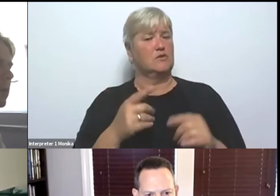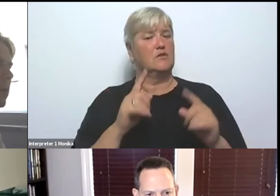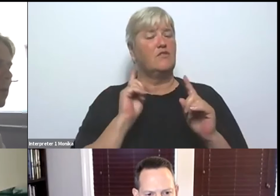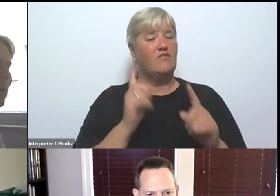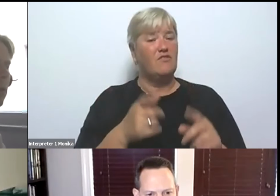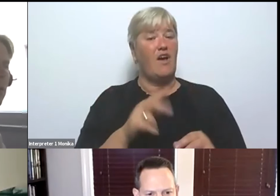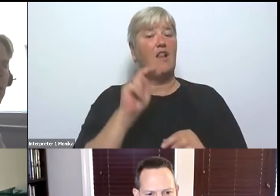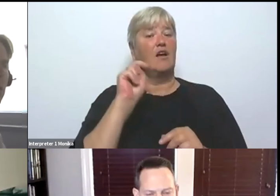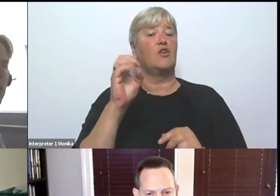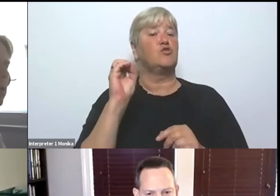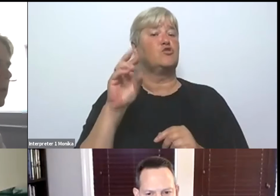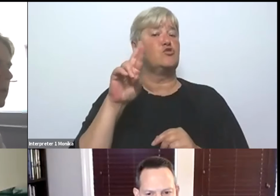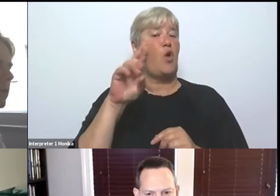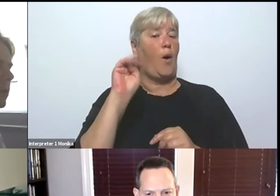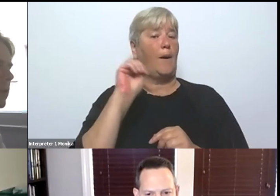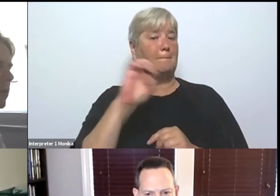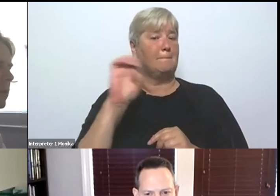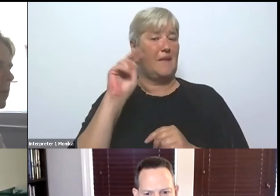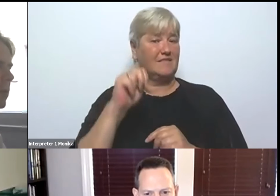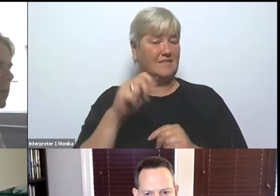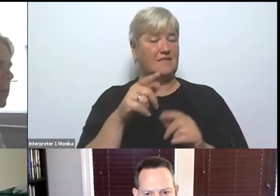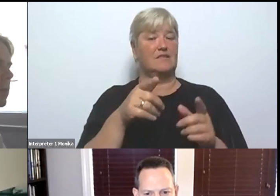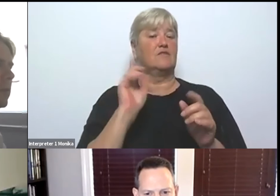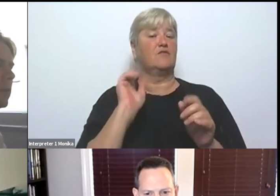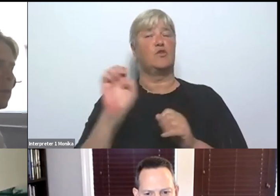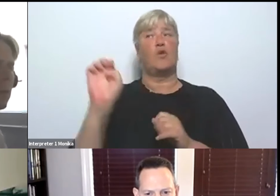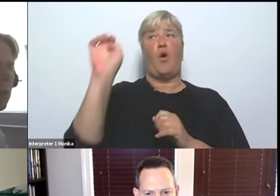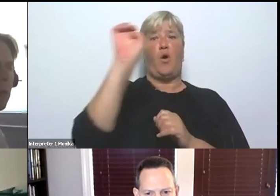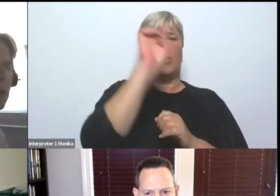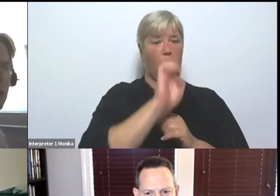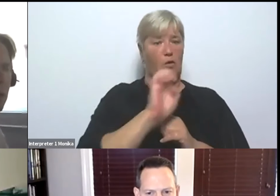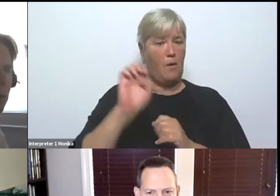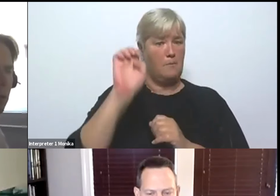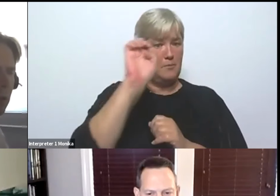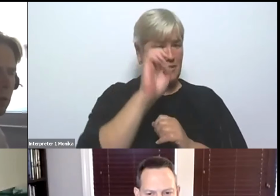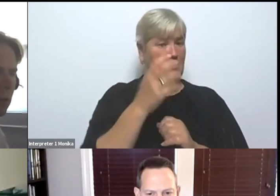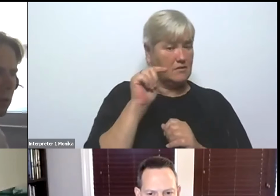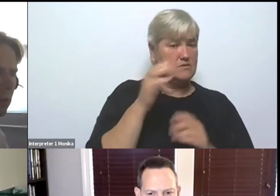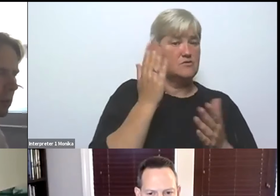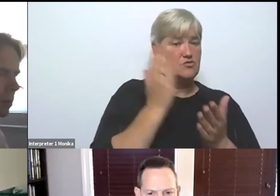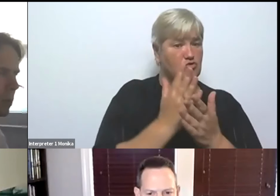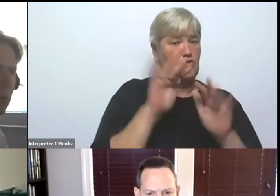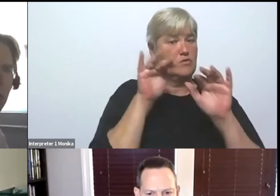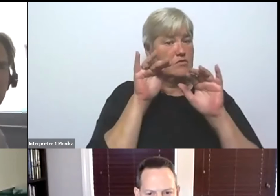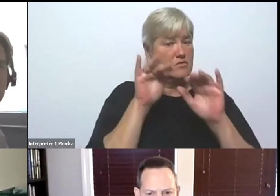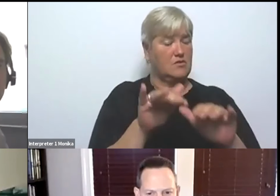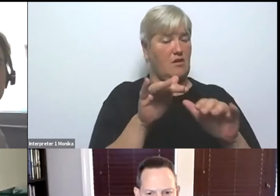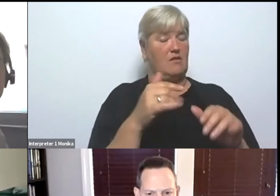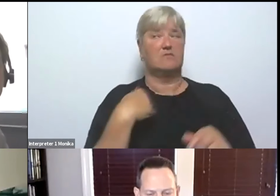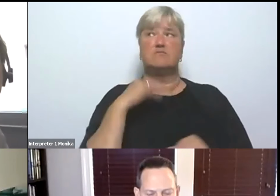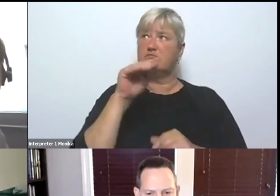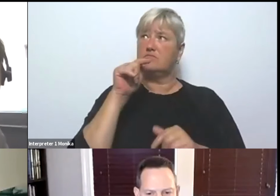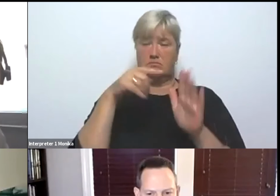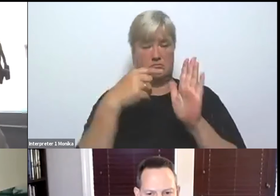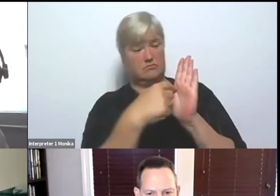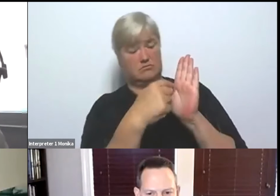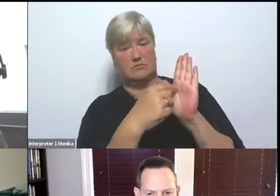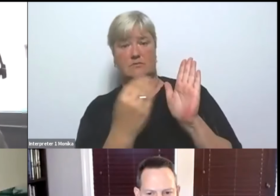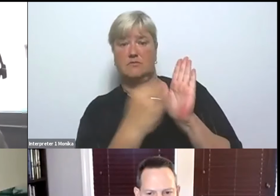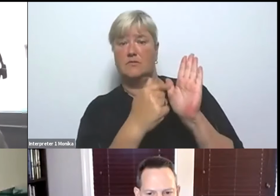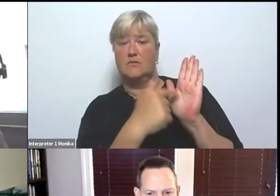Normen, diese harmonisierten europäischen Normen, auf die sich der European Accessibility Act bezieht und beziehen wird, weil es gibt ja auch in